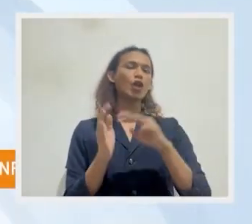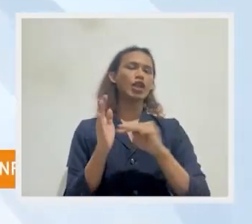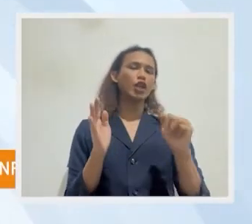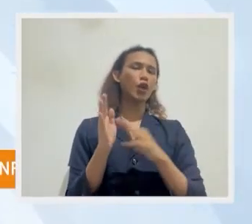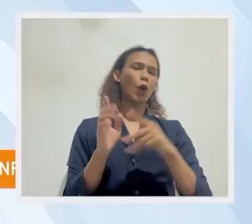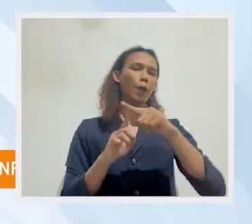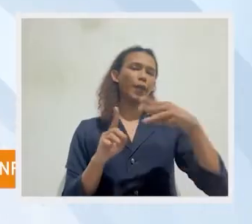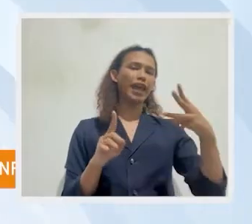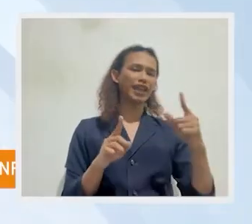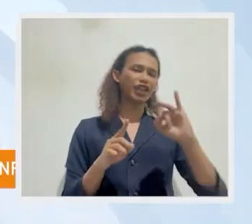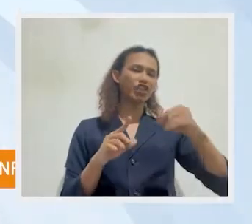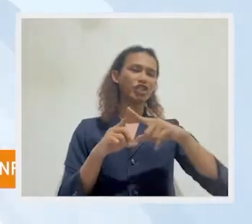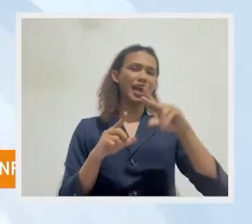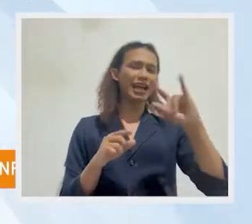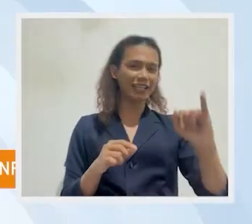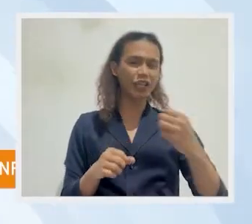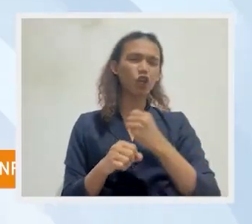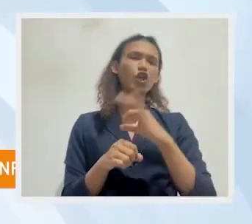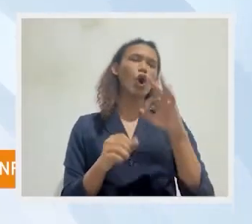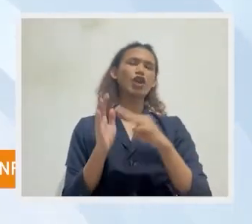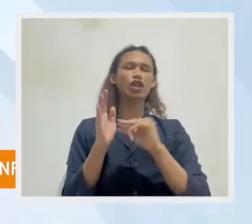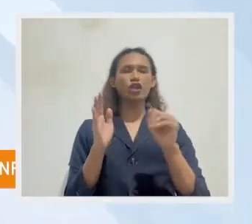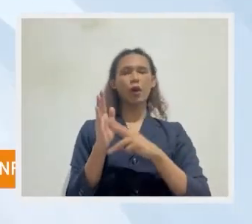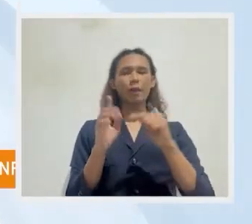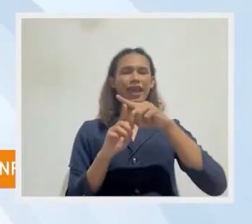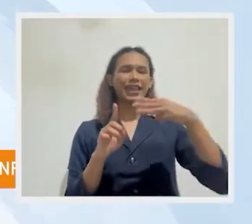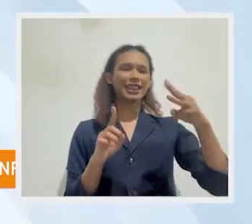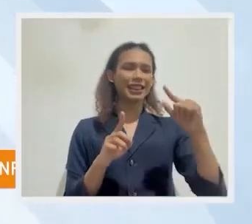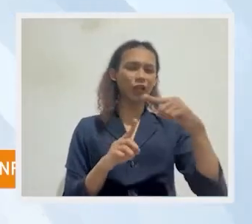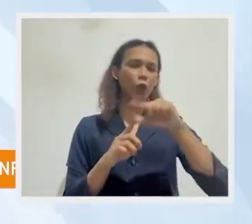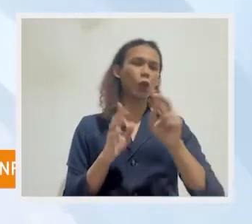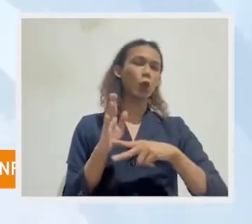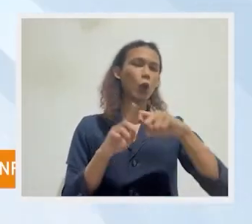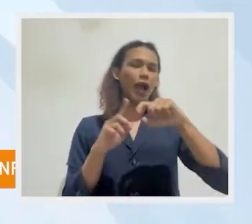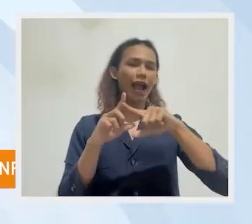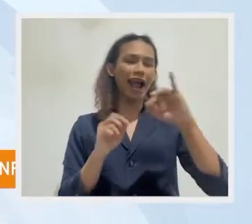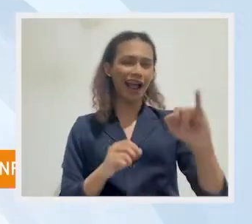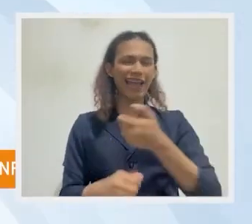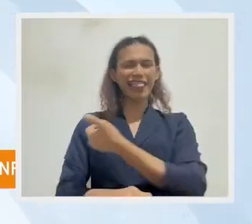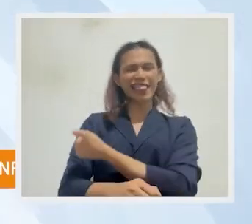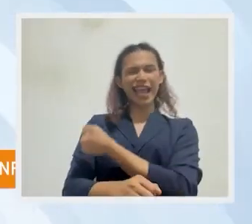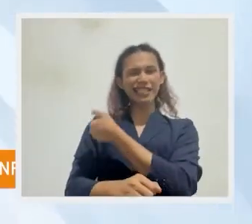jari, goniometer ekstremitas tungkai, tensimeter,